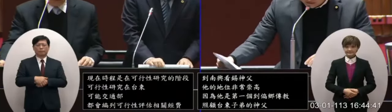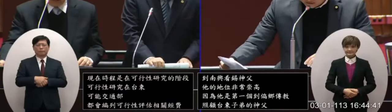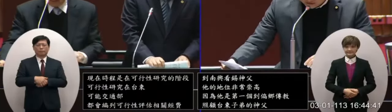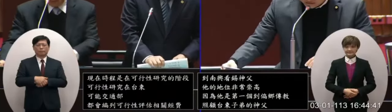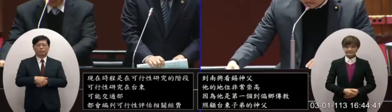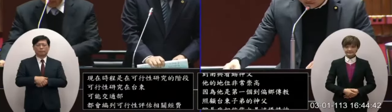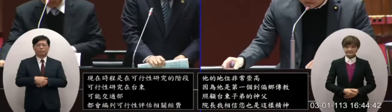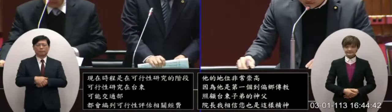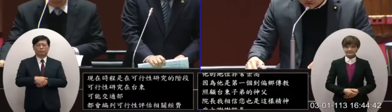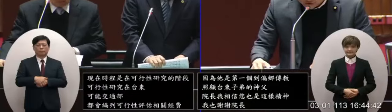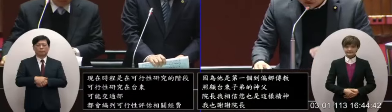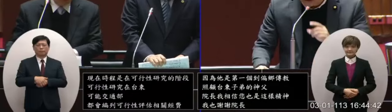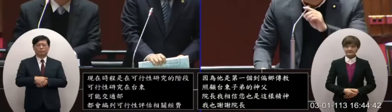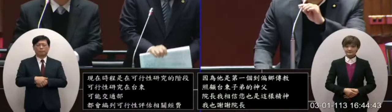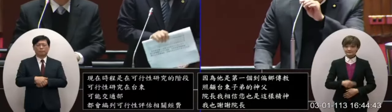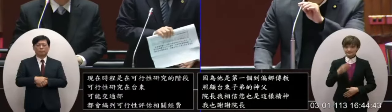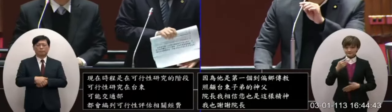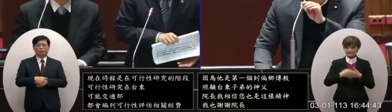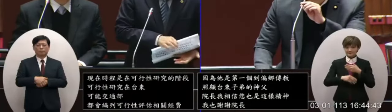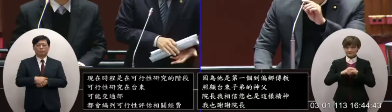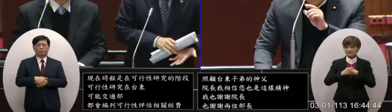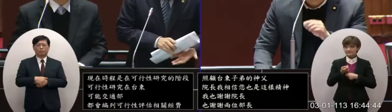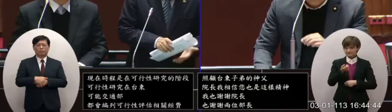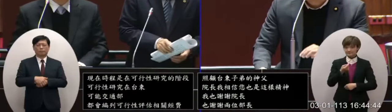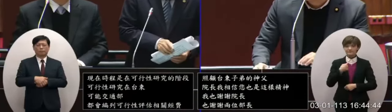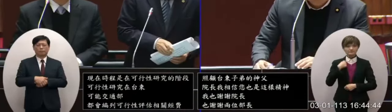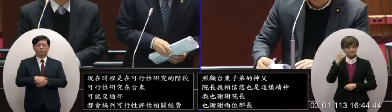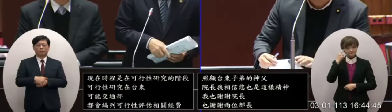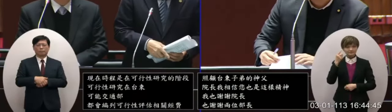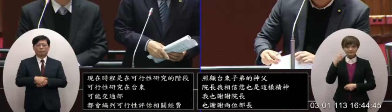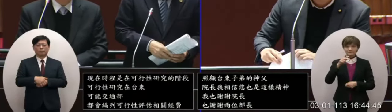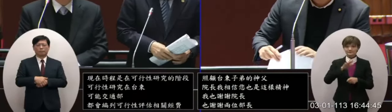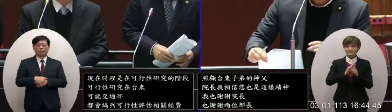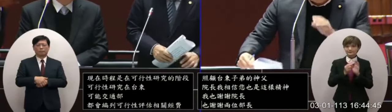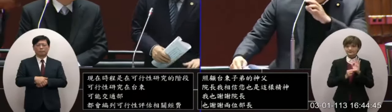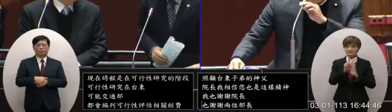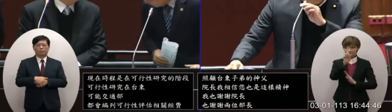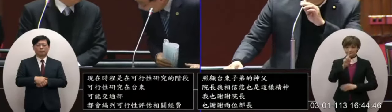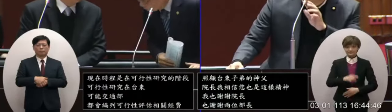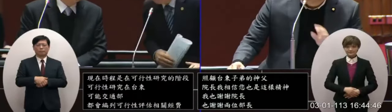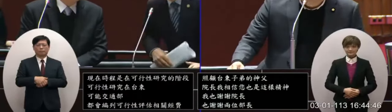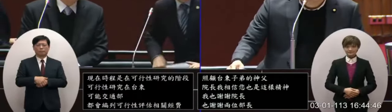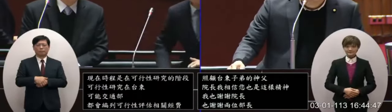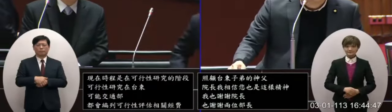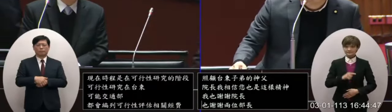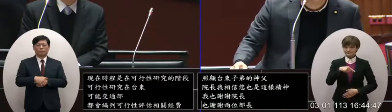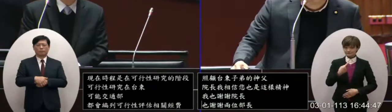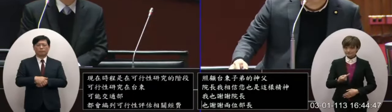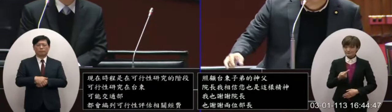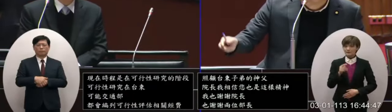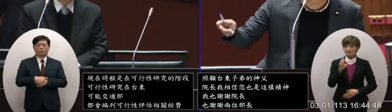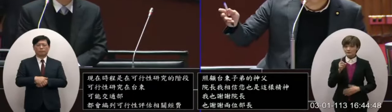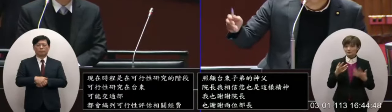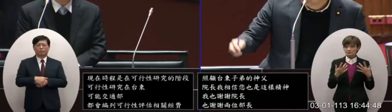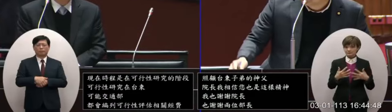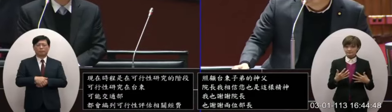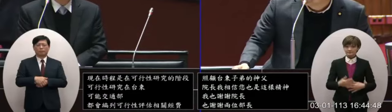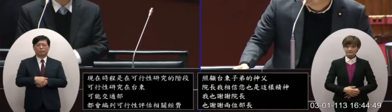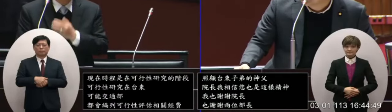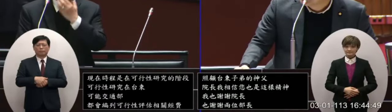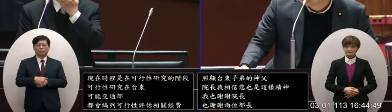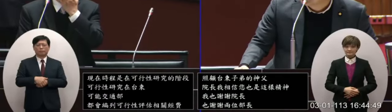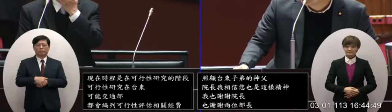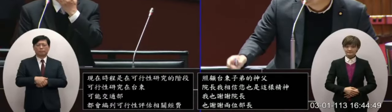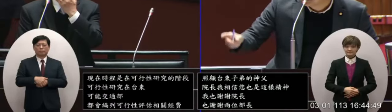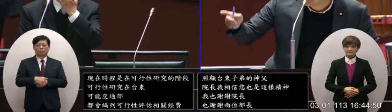刚刚好有一点点的时间，我想我再插播一下。 接下来可能那个问题会跟我们韩院